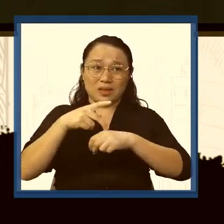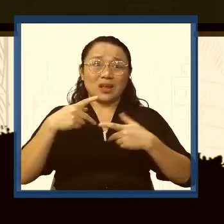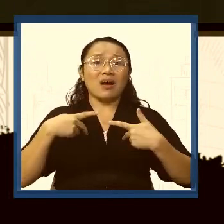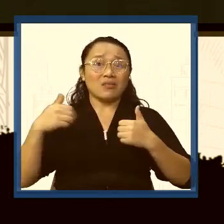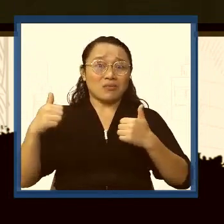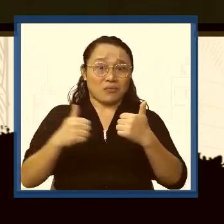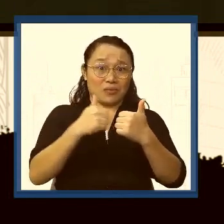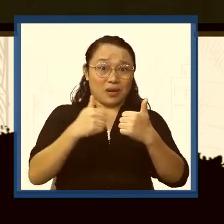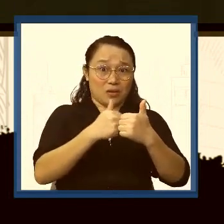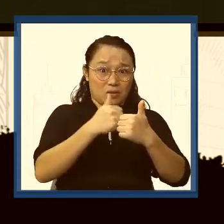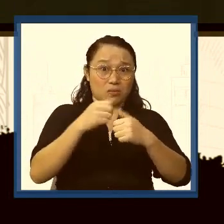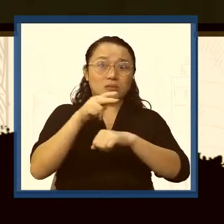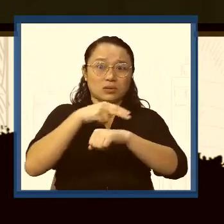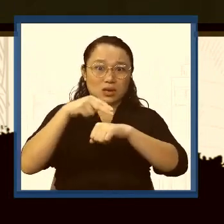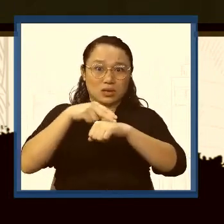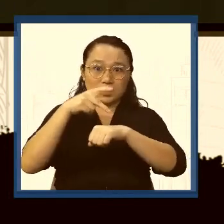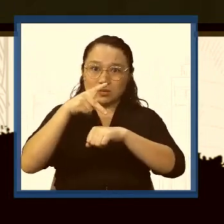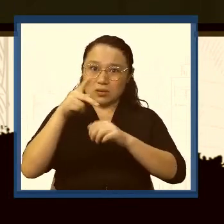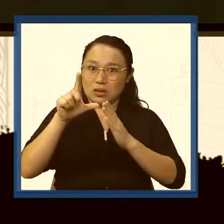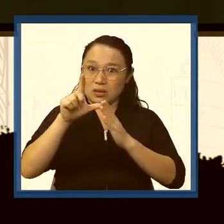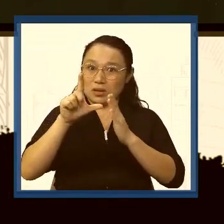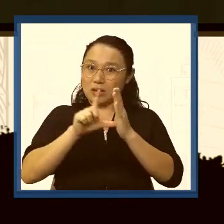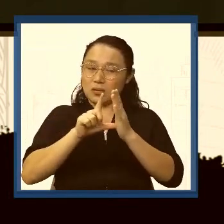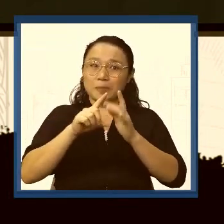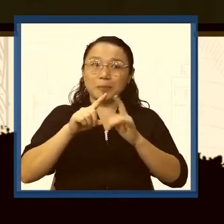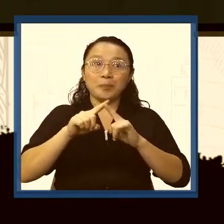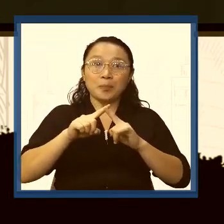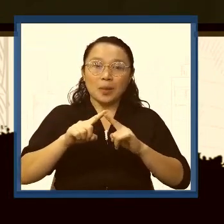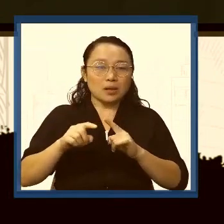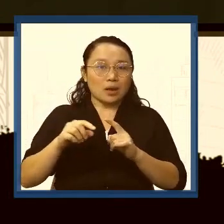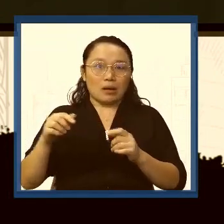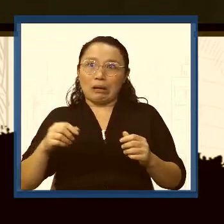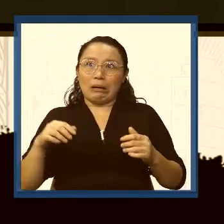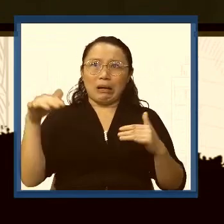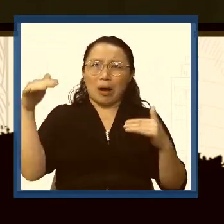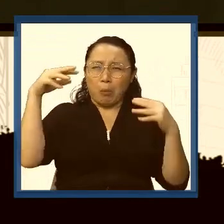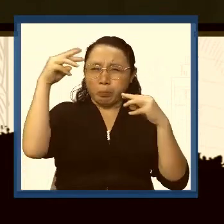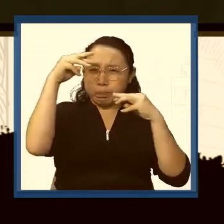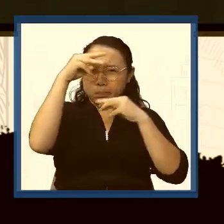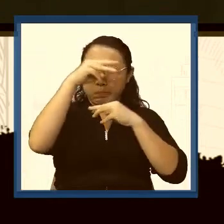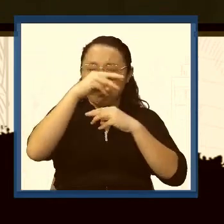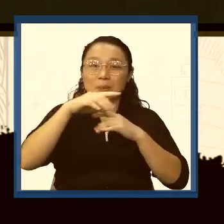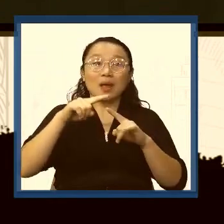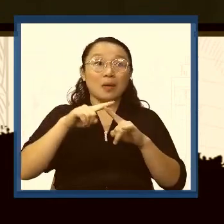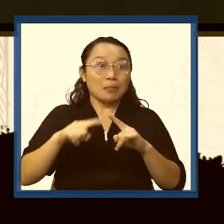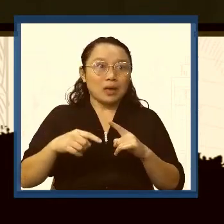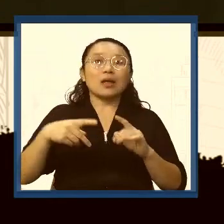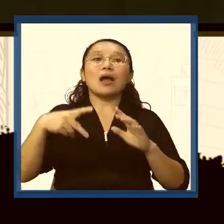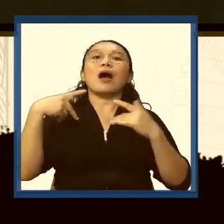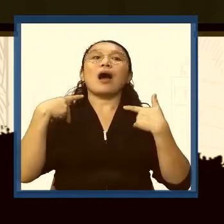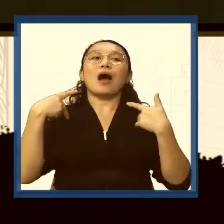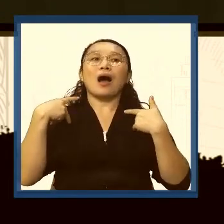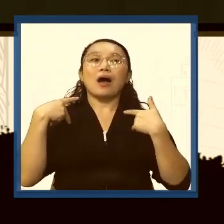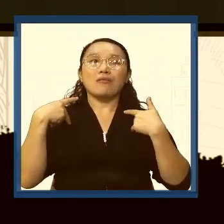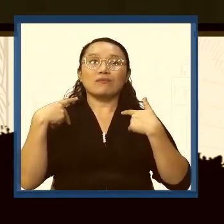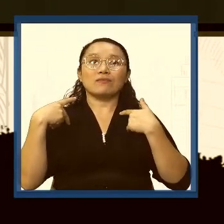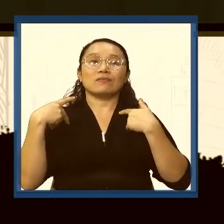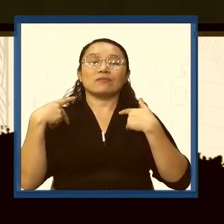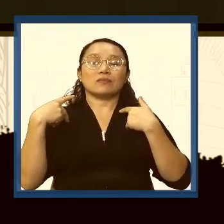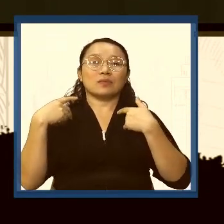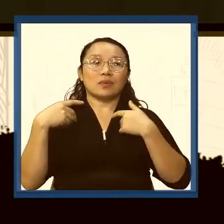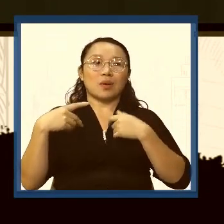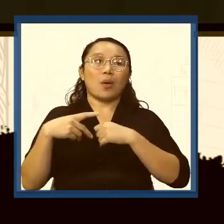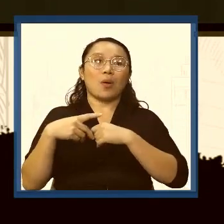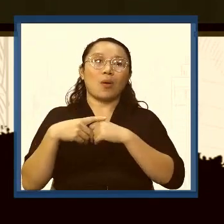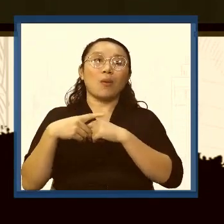atong ginasunod nga gipanday aron dili magkuguliyang ang nasod og kutob sa mo violate nga ana dunay penalty nga